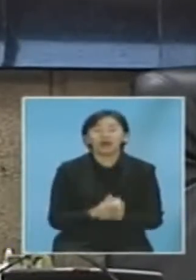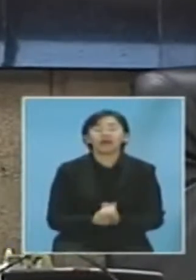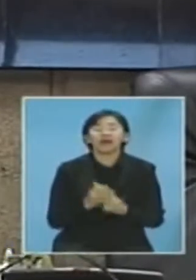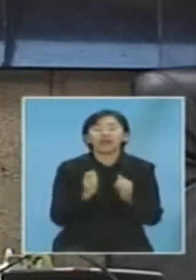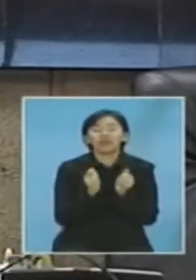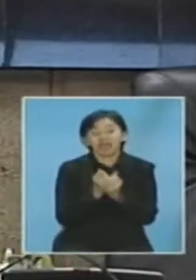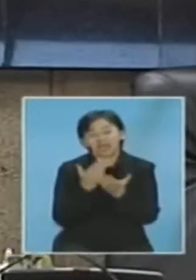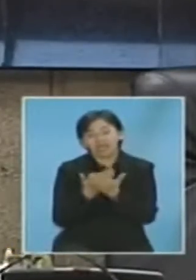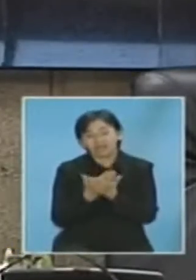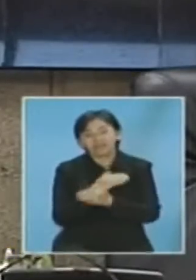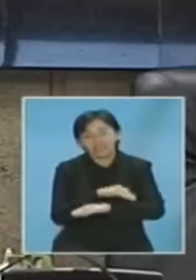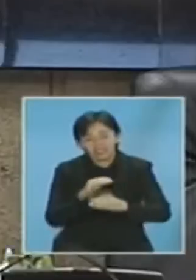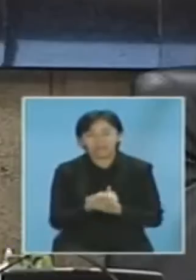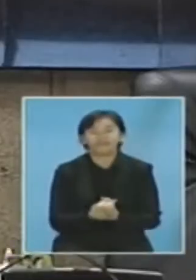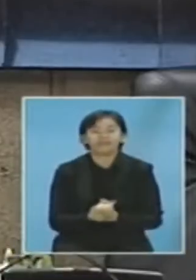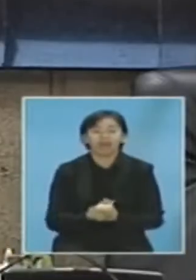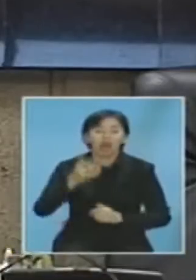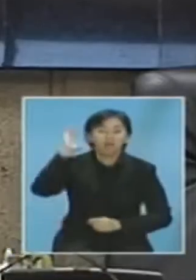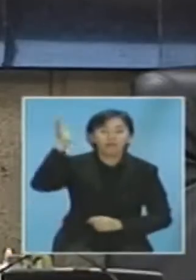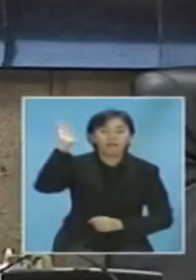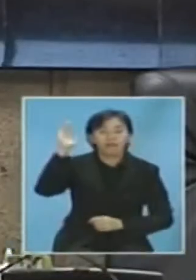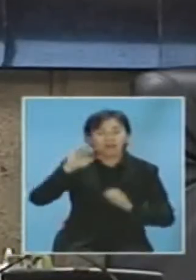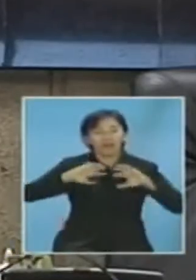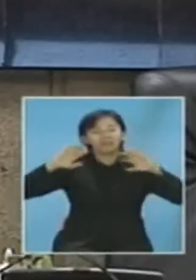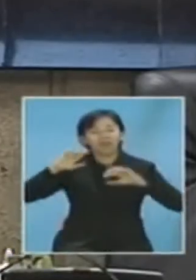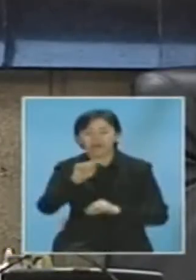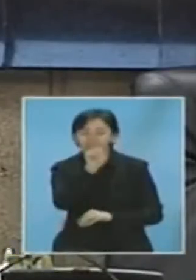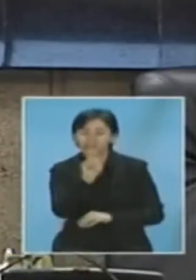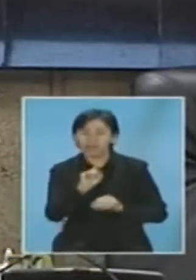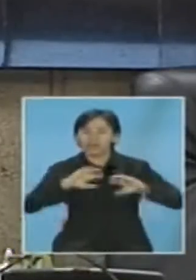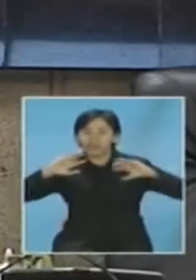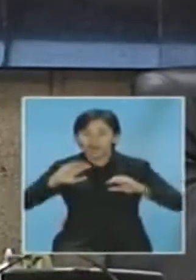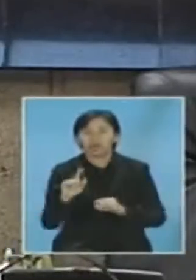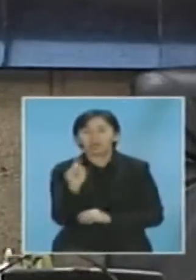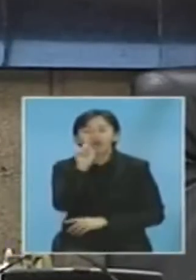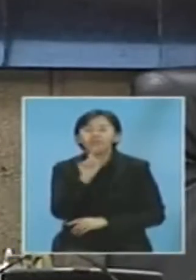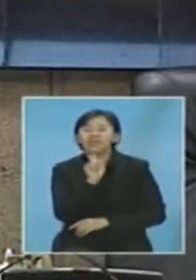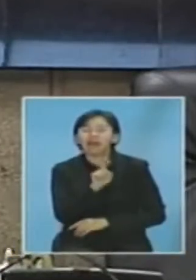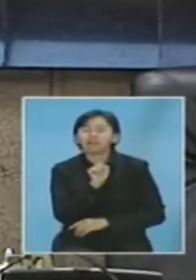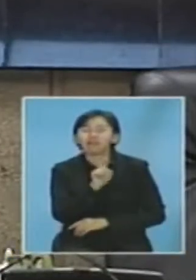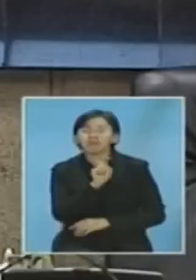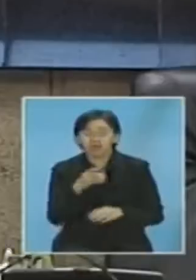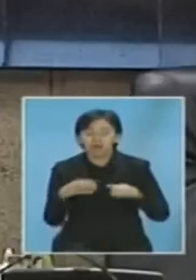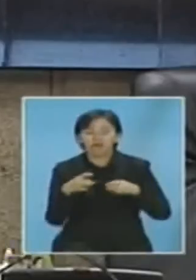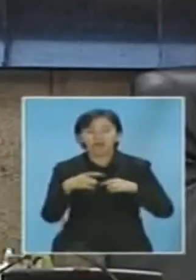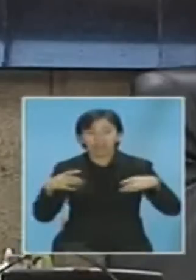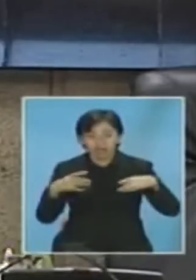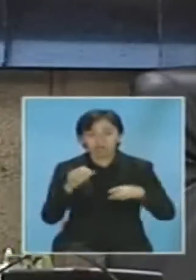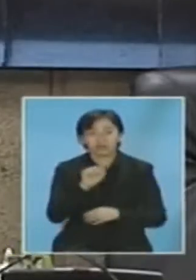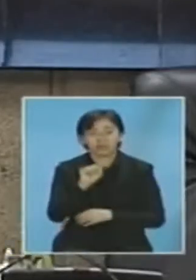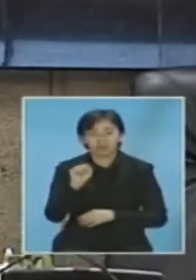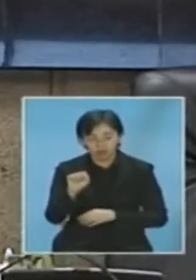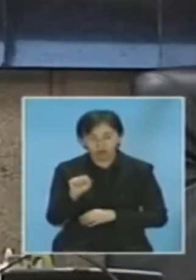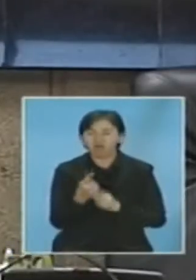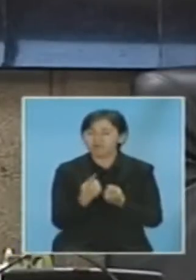การปิดบัญชีการอภิปรายไม่ไว้วางใจรัฐบาลและกระทู้ถามของฝ่ายค้านในสภาผู้แทนราษฎรแต่อย่าง